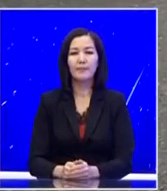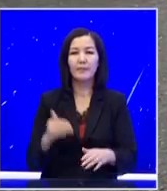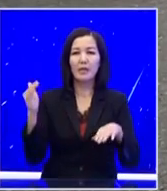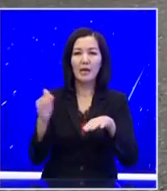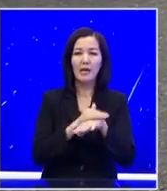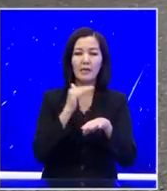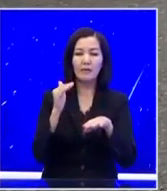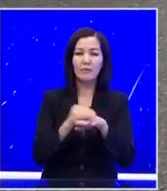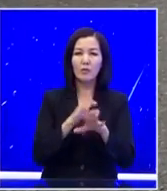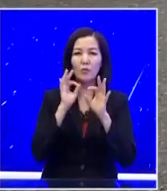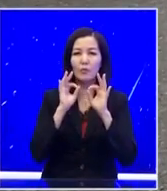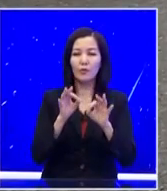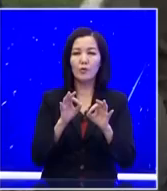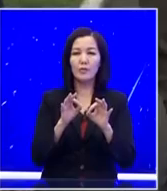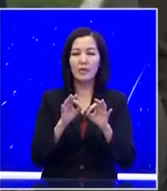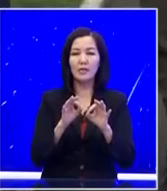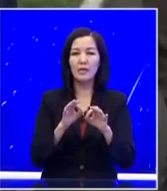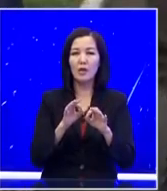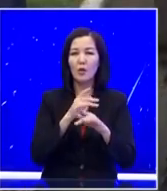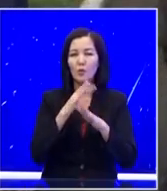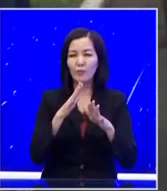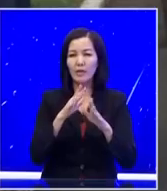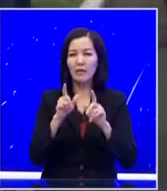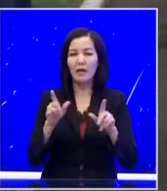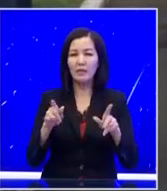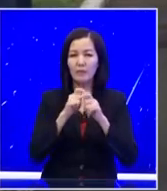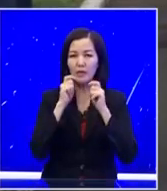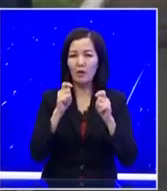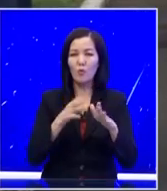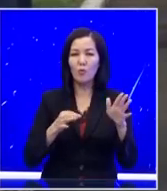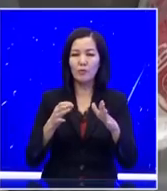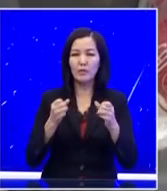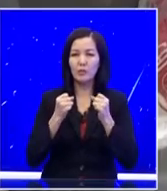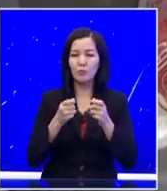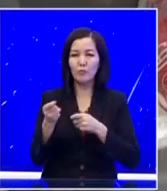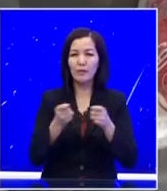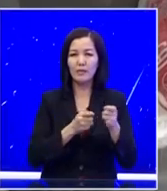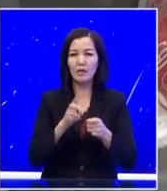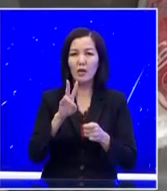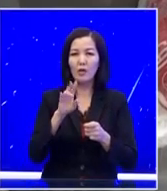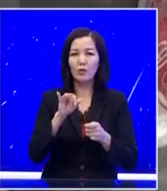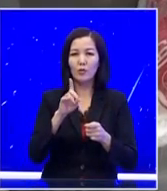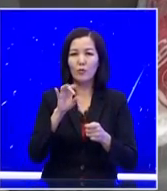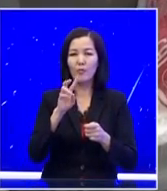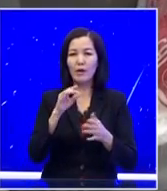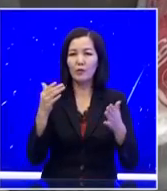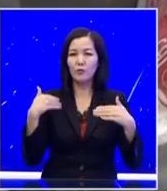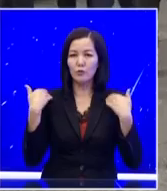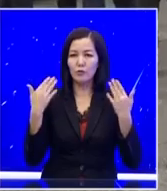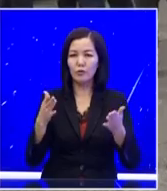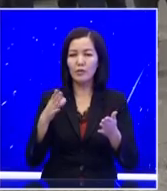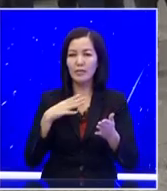Қайырымдылық ізгі амал, қайырын қаншама адам көреді. Осылай деген облыстық спорт басқармасының басшысы Нұрбақыт Теңізбаев ұсынысын